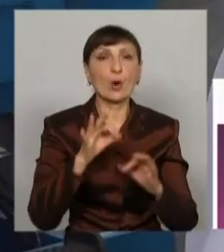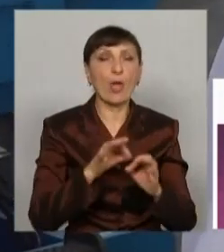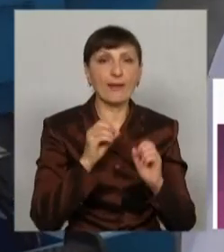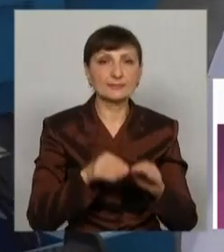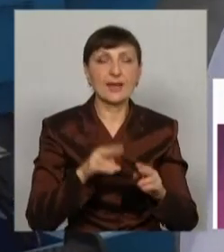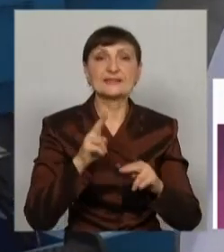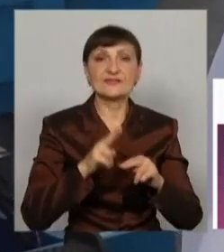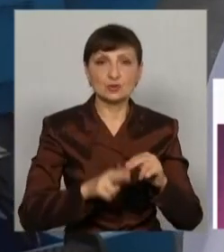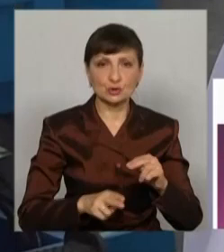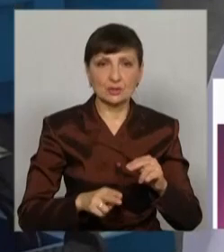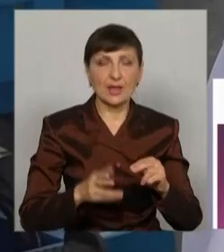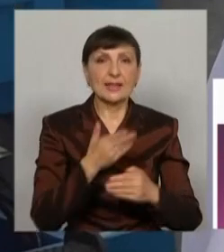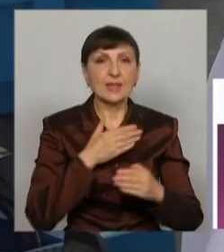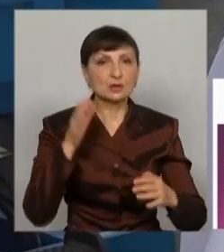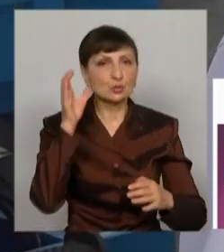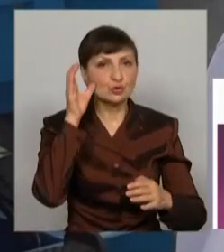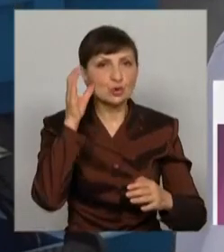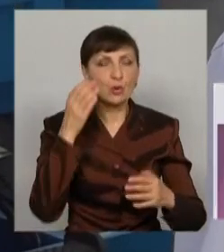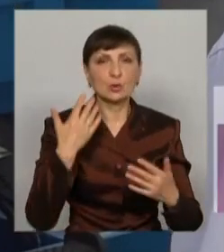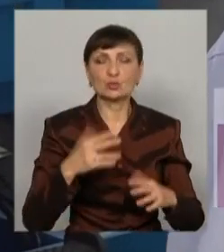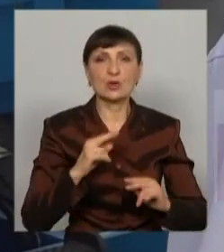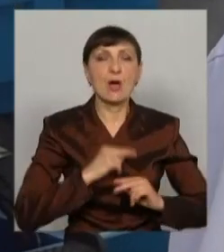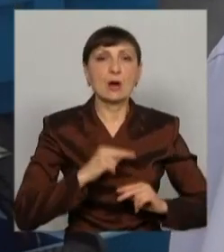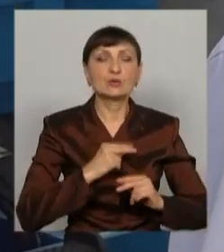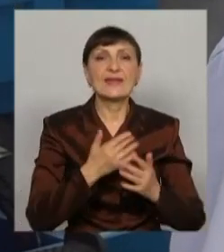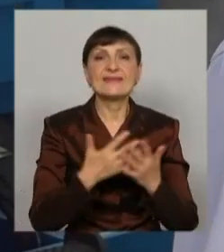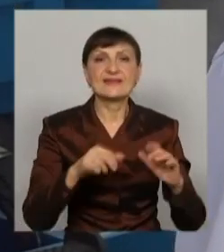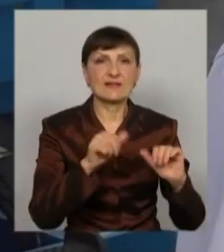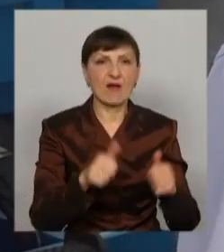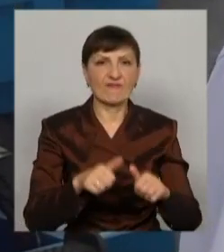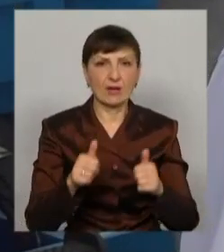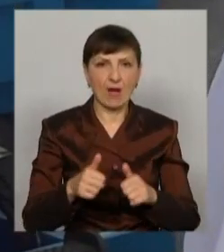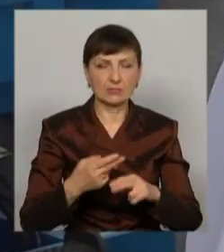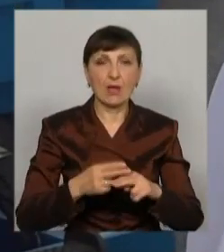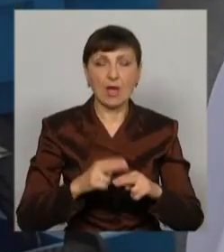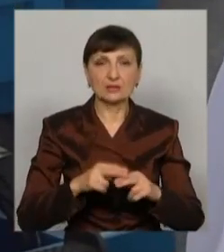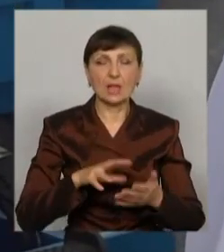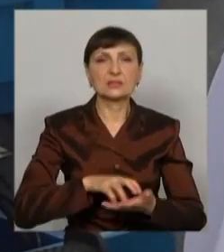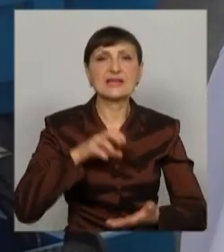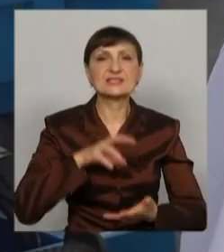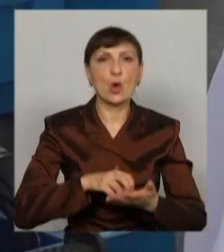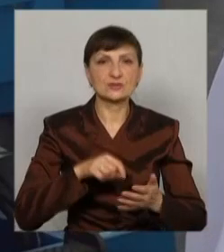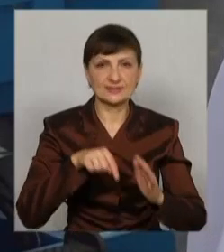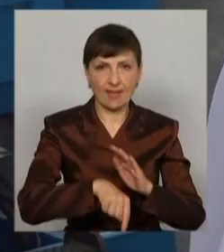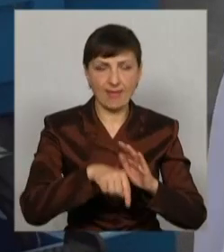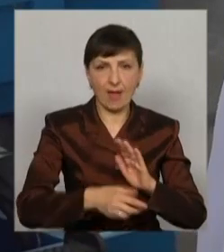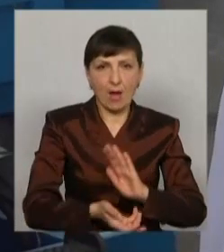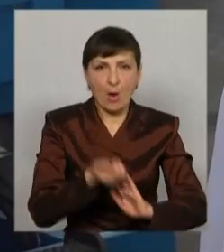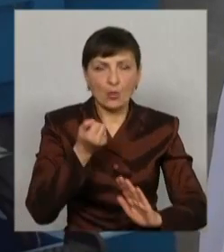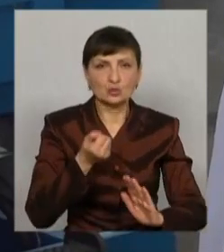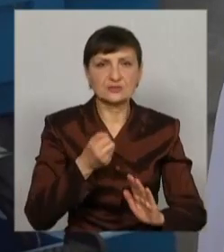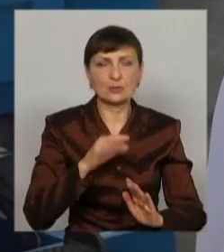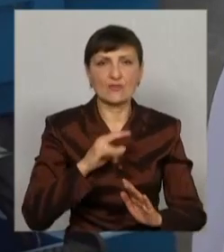завершается. Вот. Наши ученые отработали несколько вариантов этих насосных установок. Мы здесь